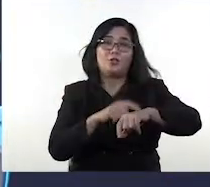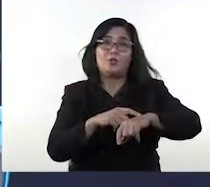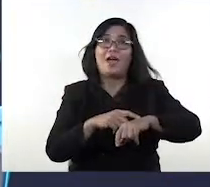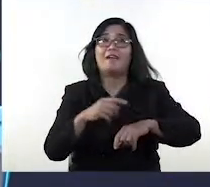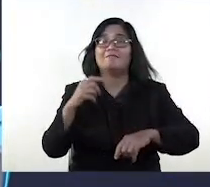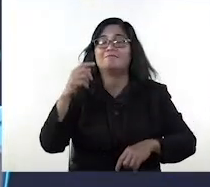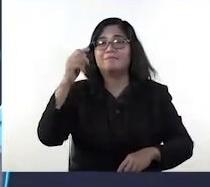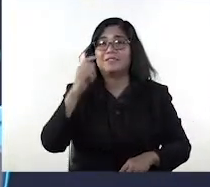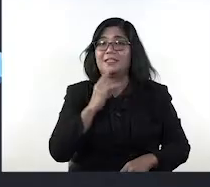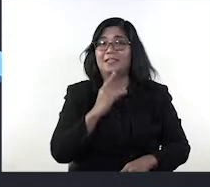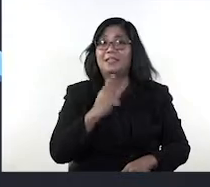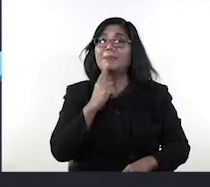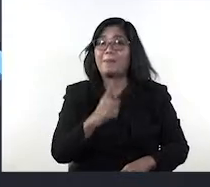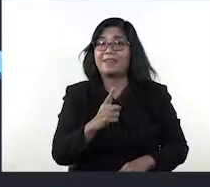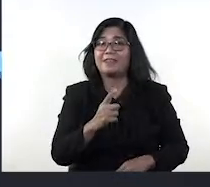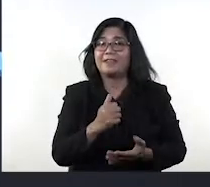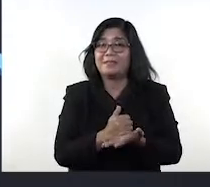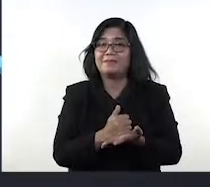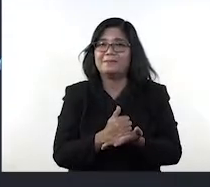uh uh